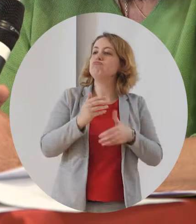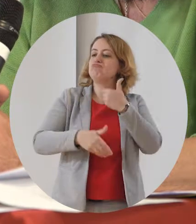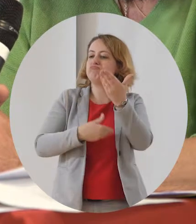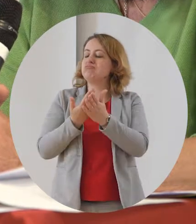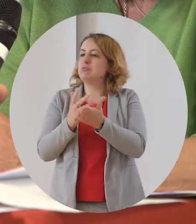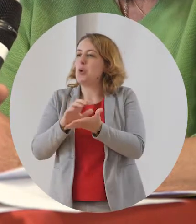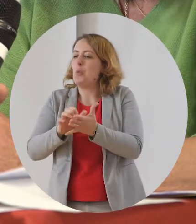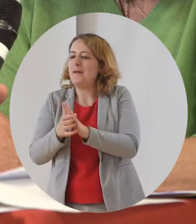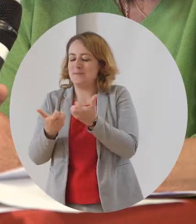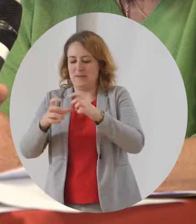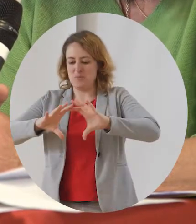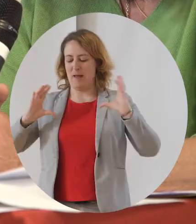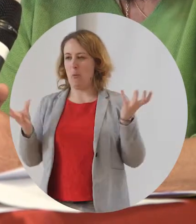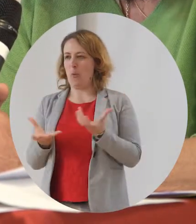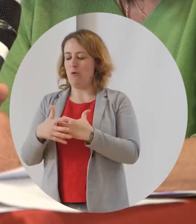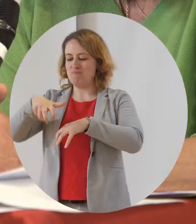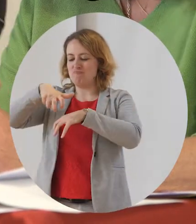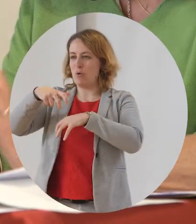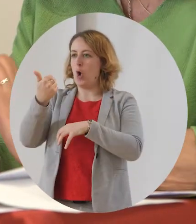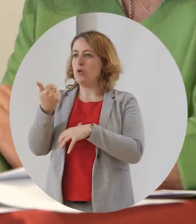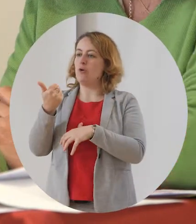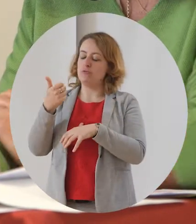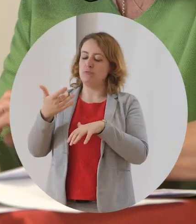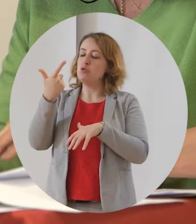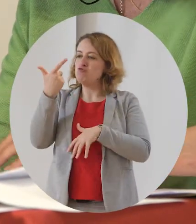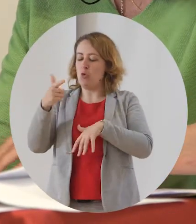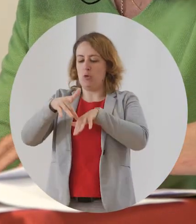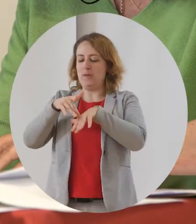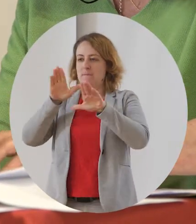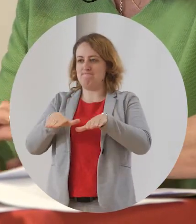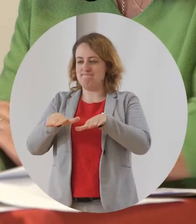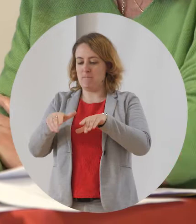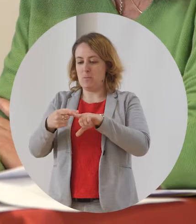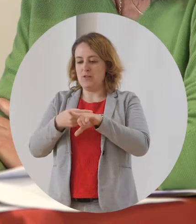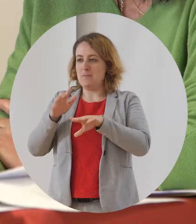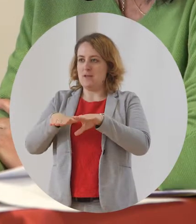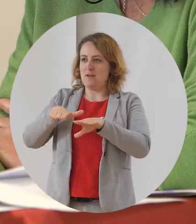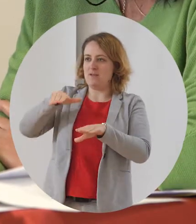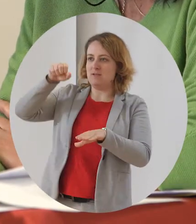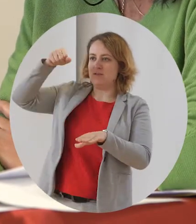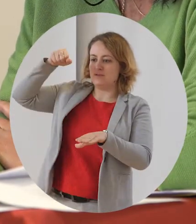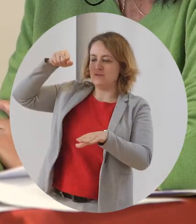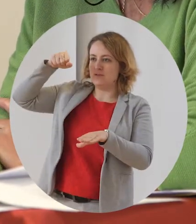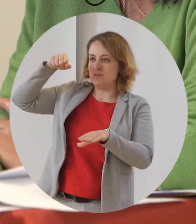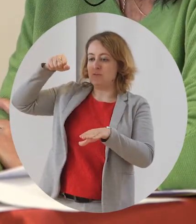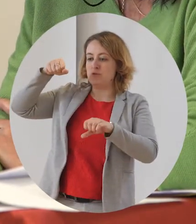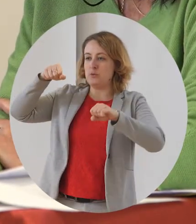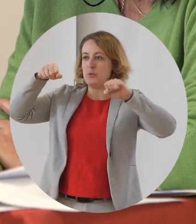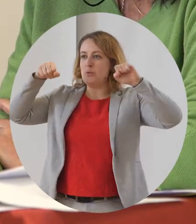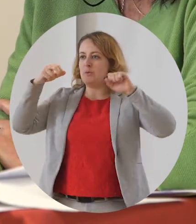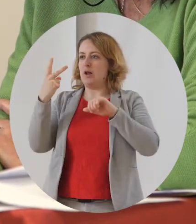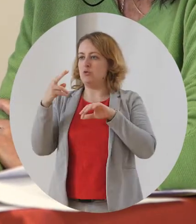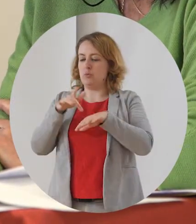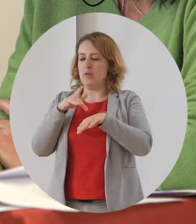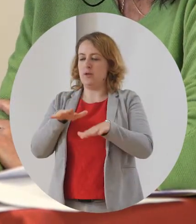la complexité, par exemple sur un gros ballon, de passer de 2 pieds à 1 pied, en maintenant l'équilibre, puis progressivement de lâcher